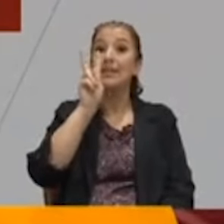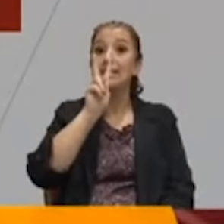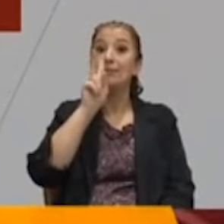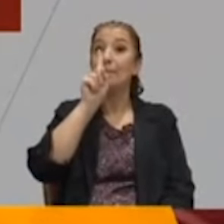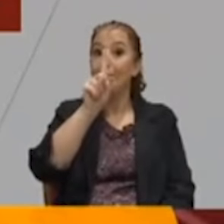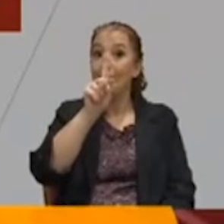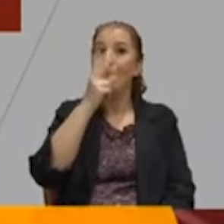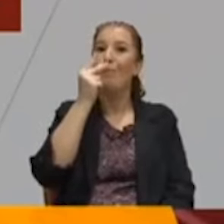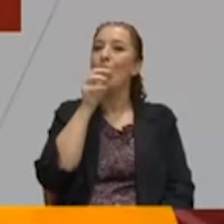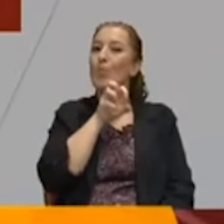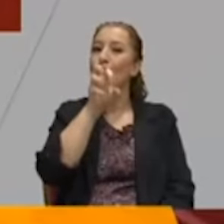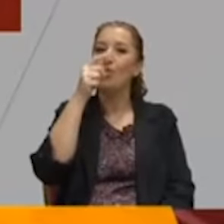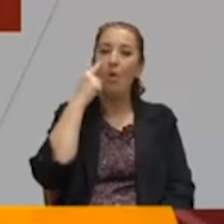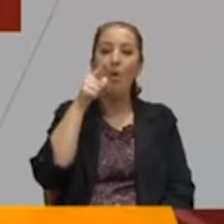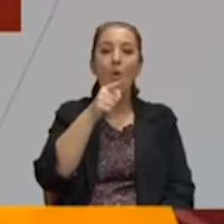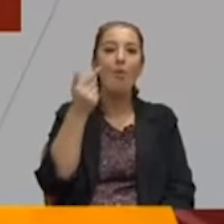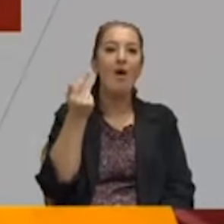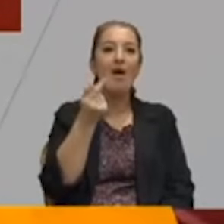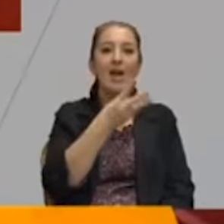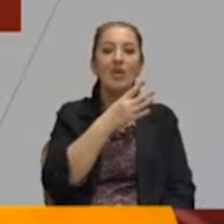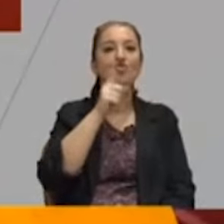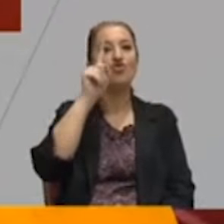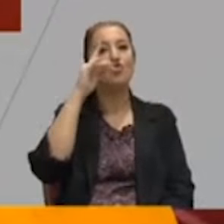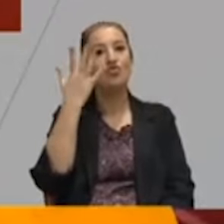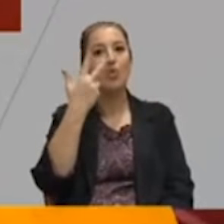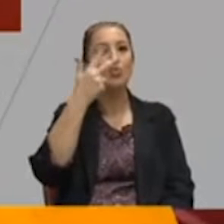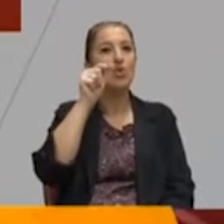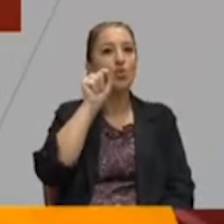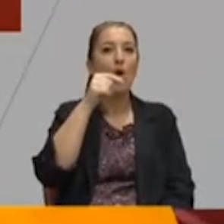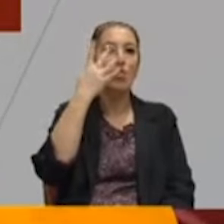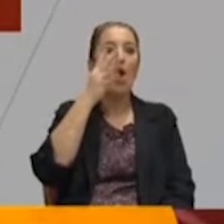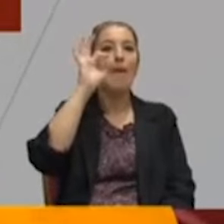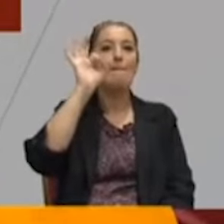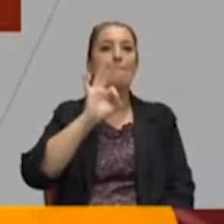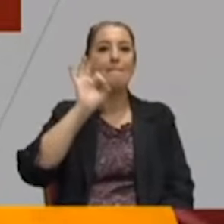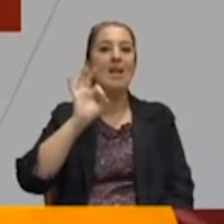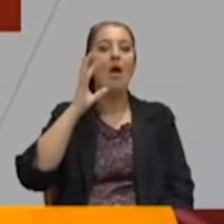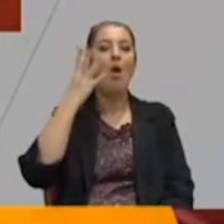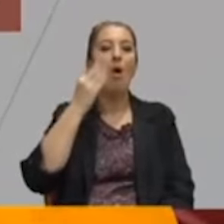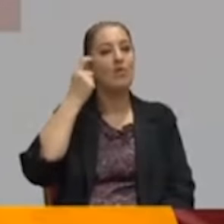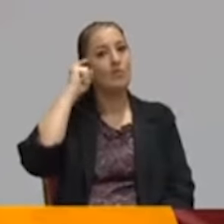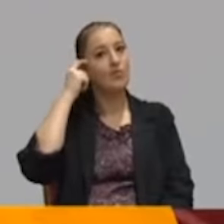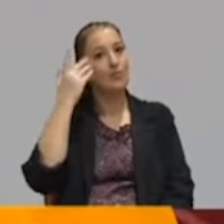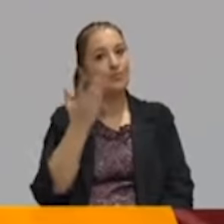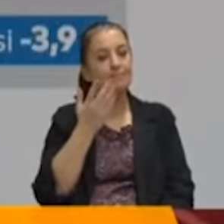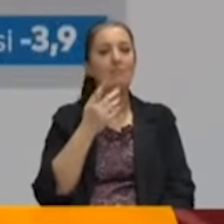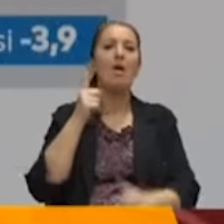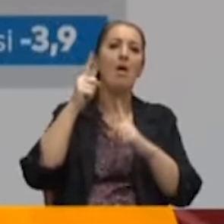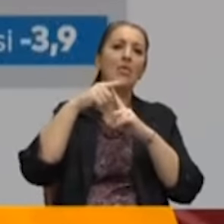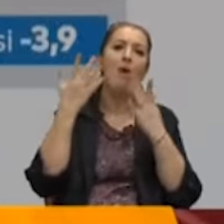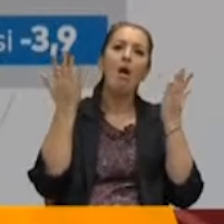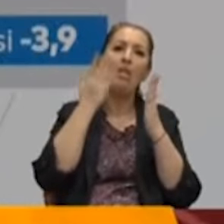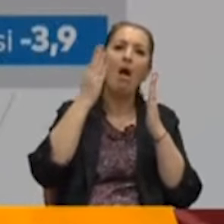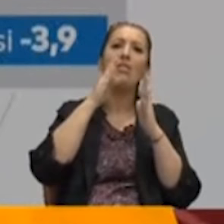2021 bütçesinde bu rakamı inşallah 3.4 milyar lira olarak öngörüyoruz. Tabii ki daha da